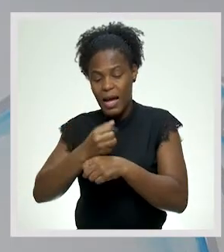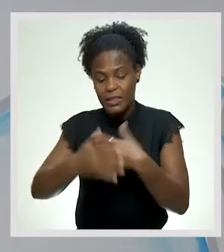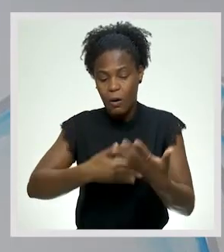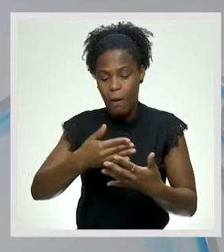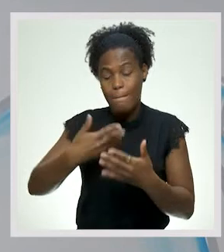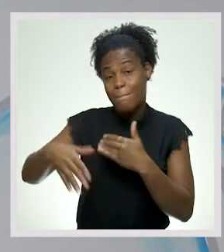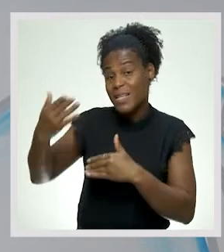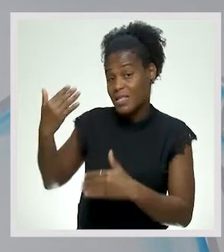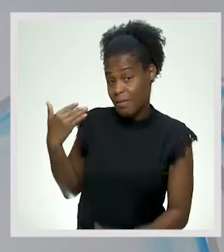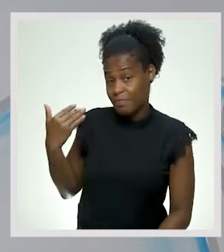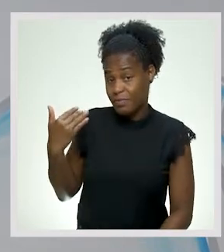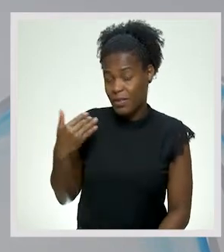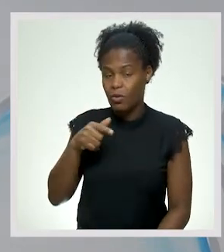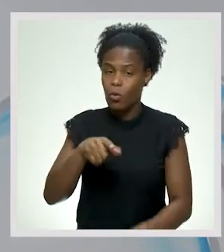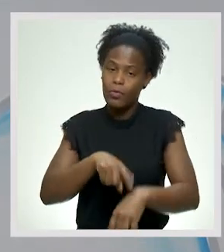temps.